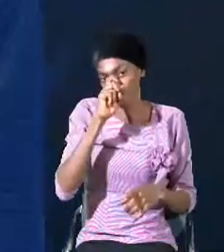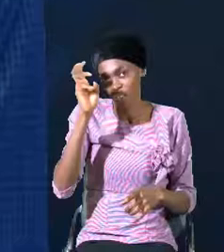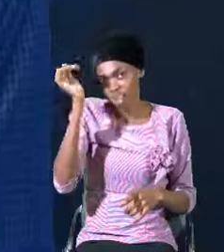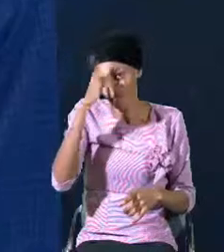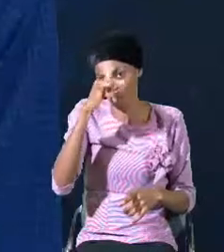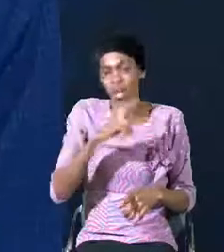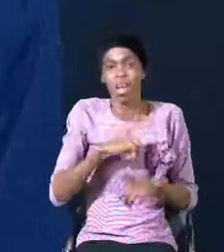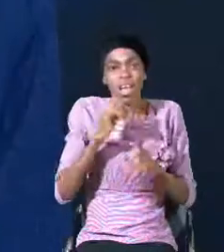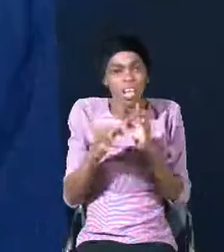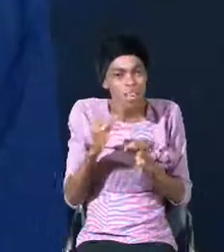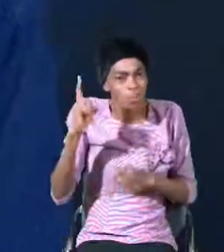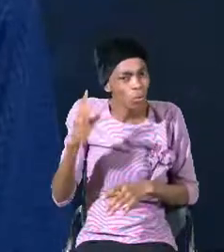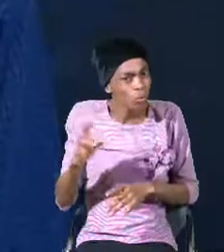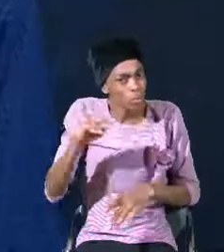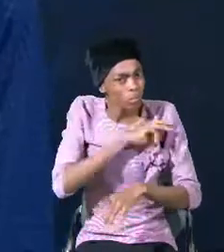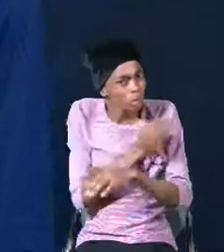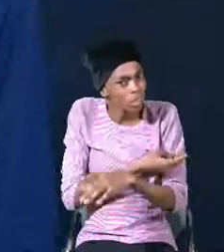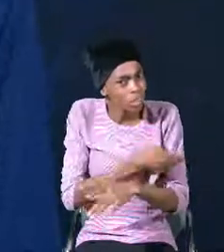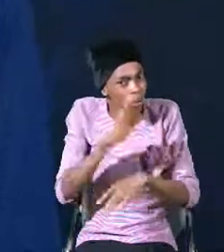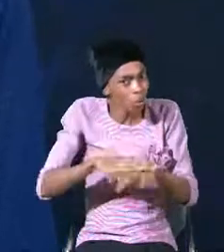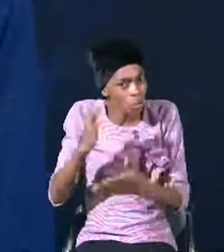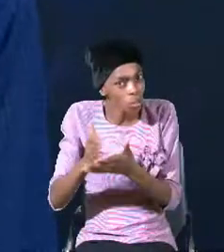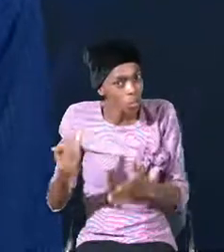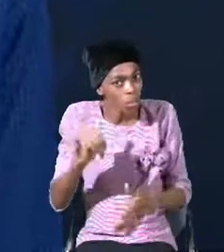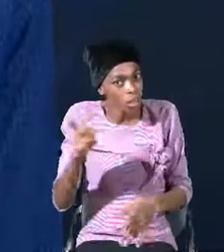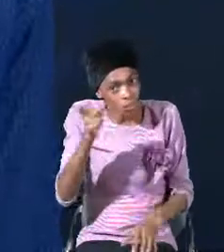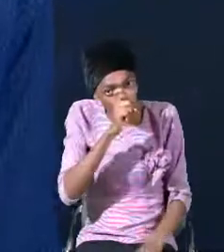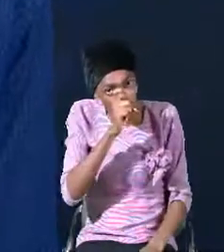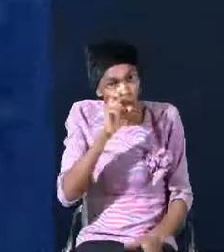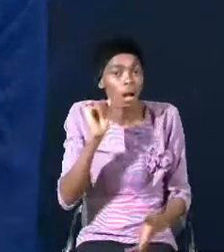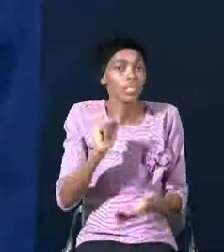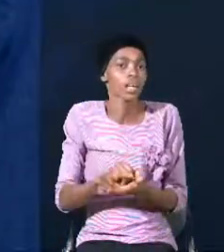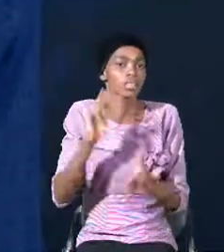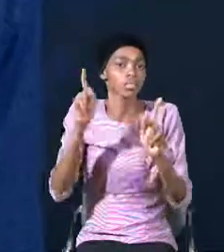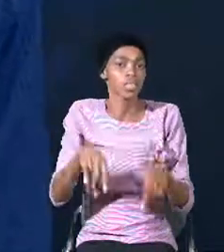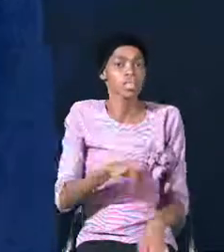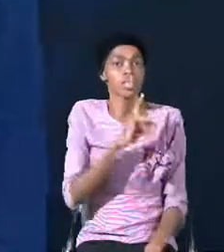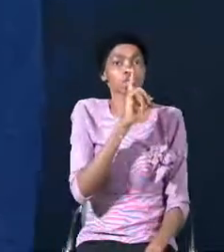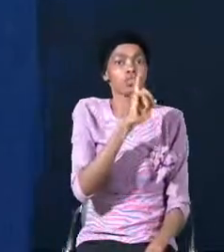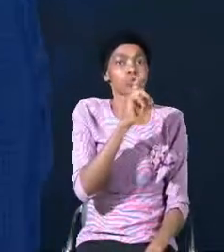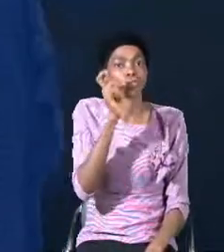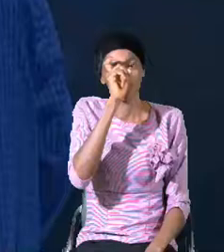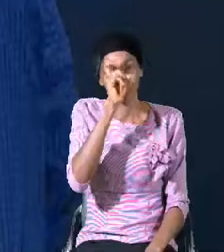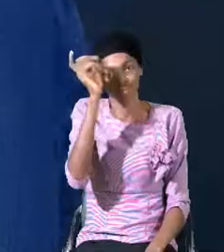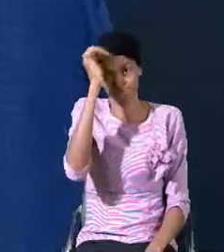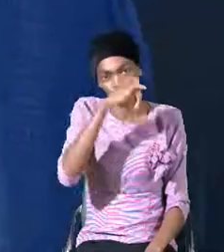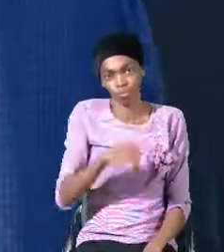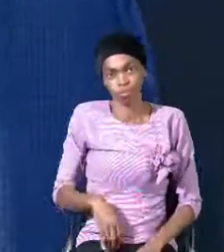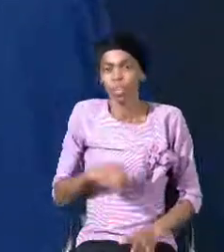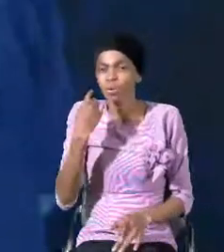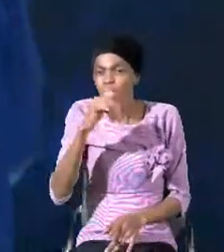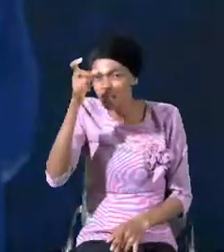Si le Dieu Tout-Puissant appelle quelqu'un insensé, c'est que cette personne est vraiment un insensé. C'est qui est un insensé?